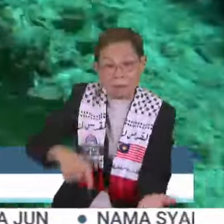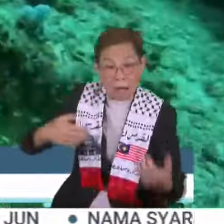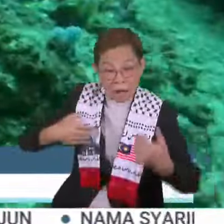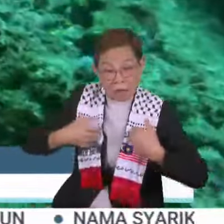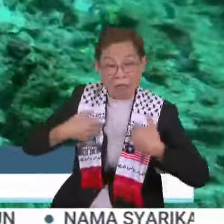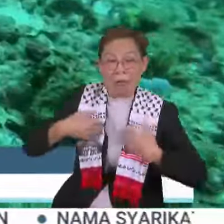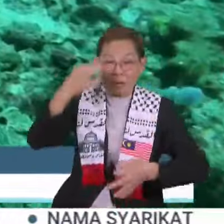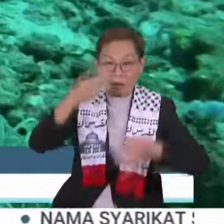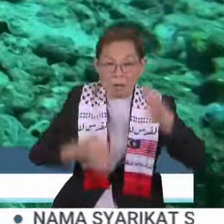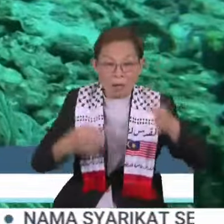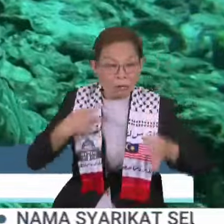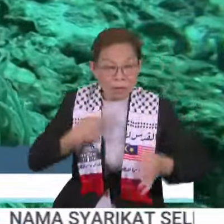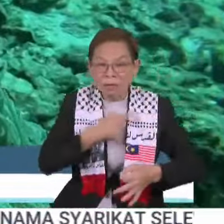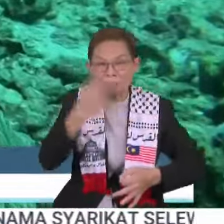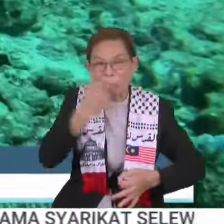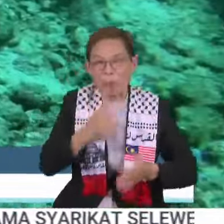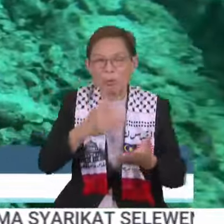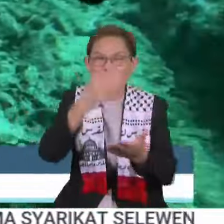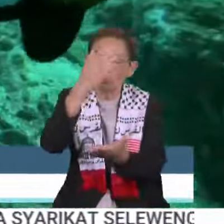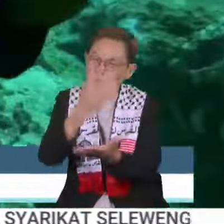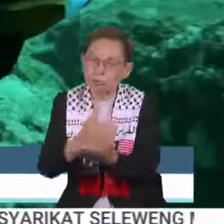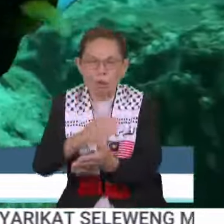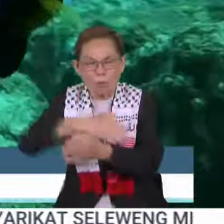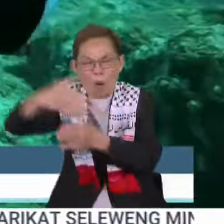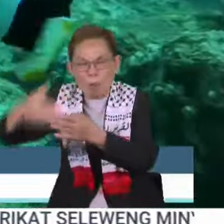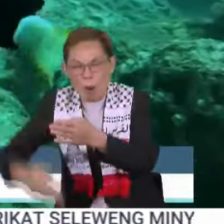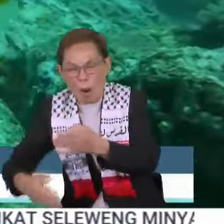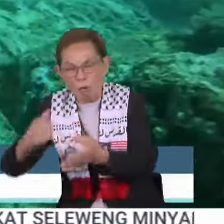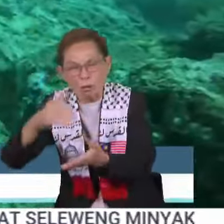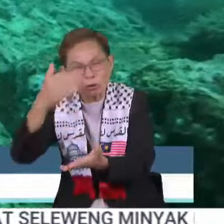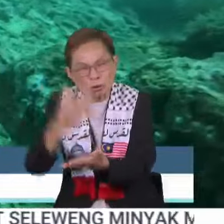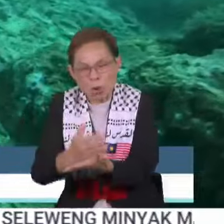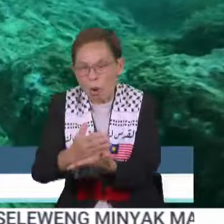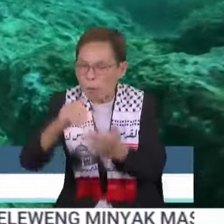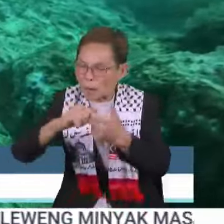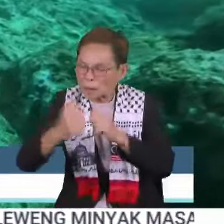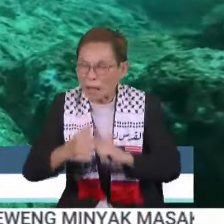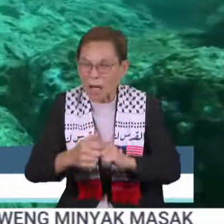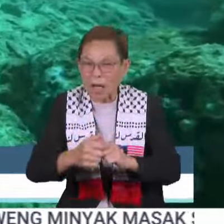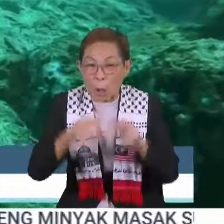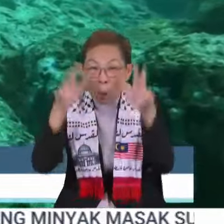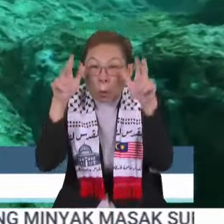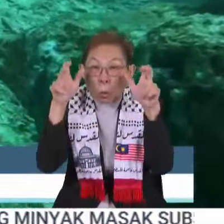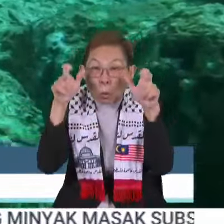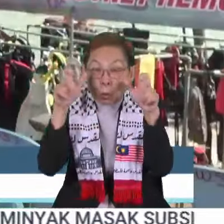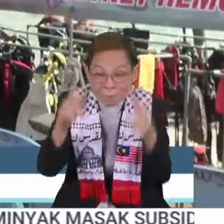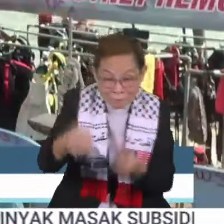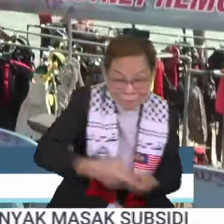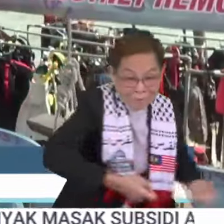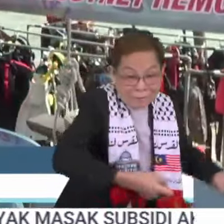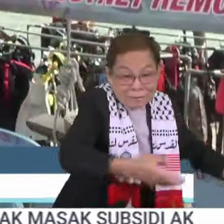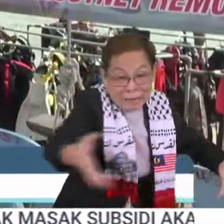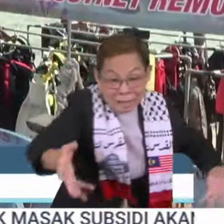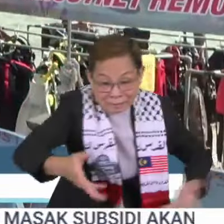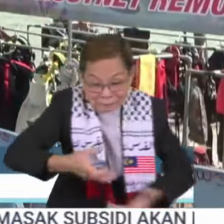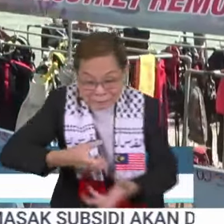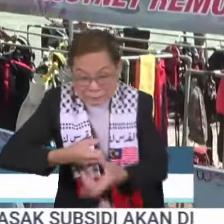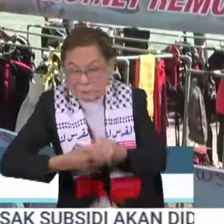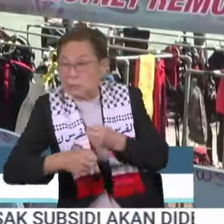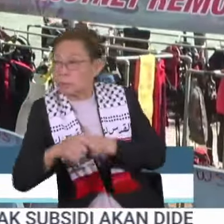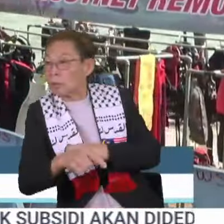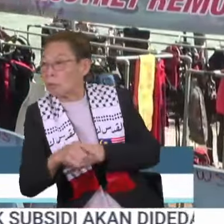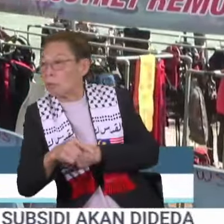sekiranya kita tidak menandangi masalah ghostnet ni, jadi tarikan